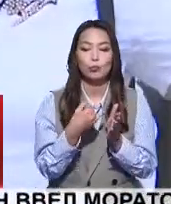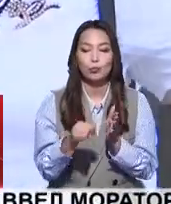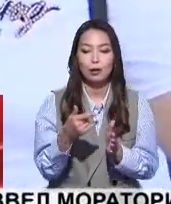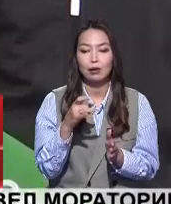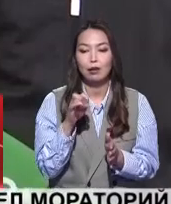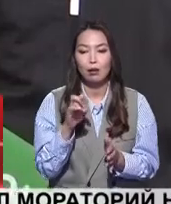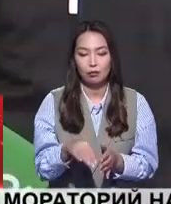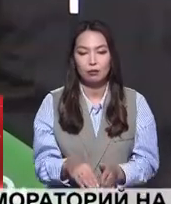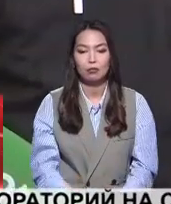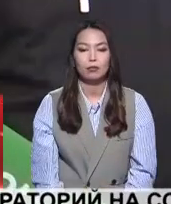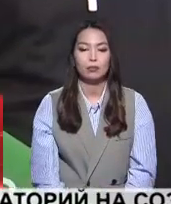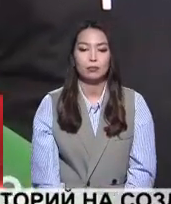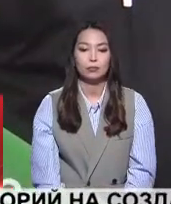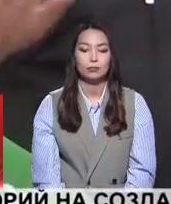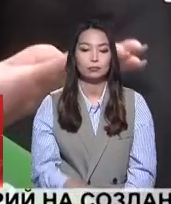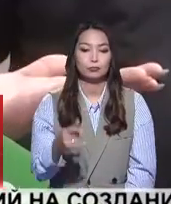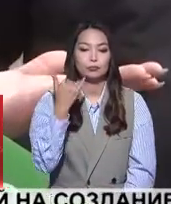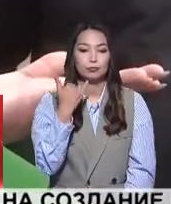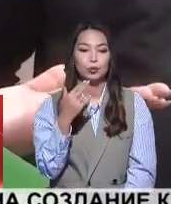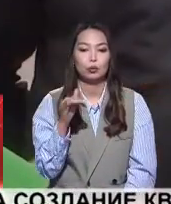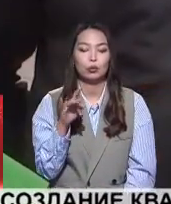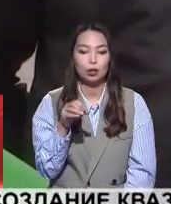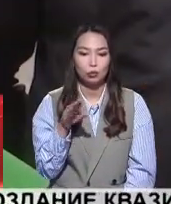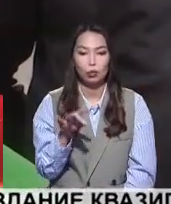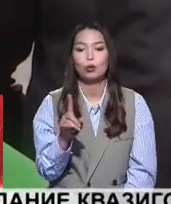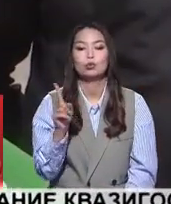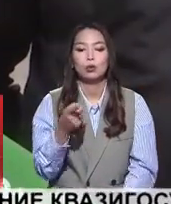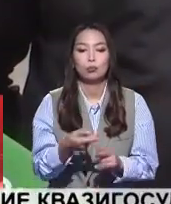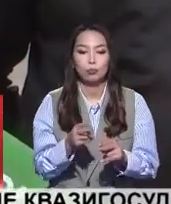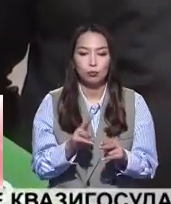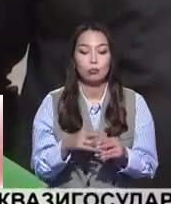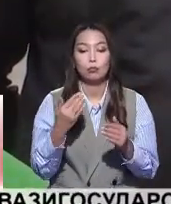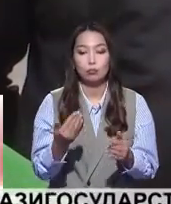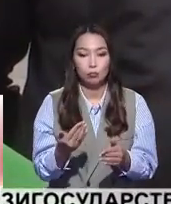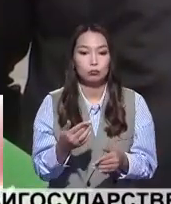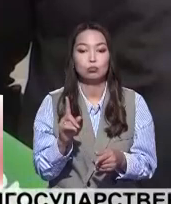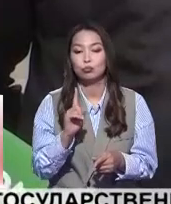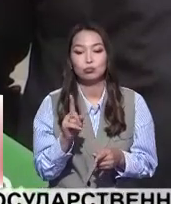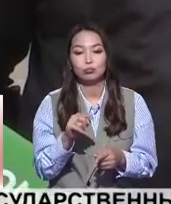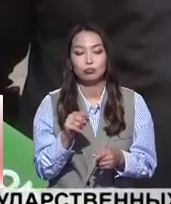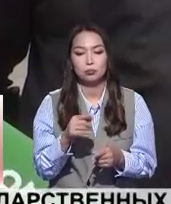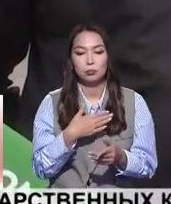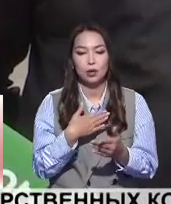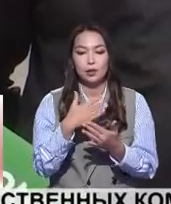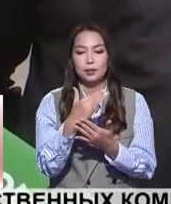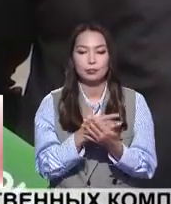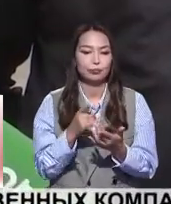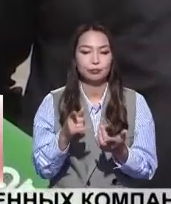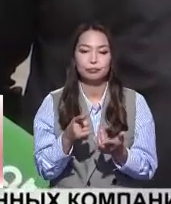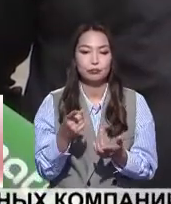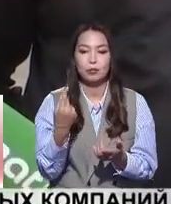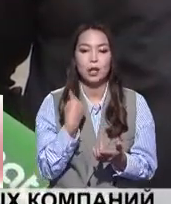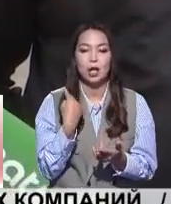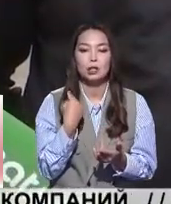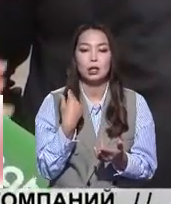тоже лишились. Я выхожу сразу к куратору. Я говорю, что это такое? Да, ваш ребенок не прошел по нашим параметрам. Английский у него. Я говорю, ну вы